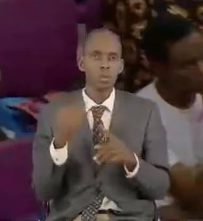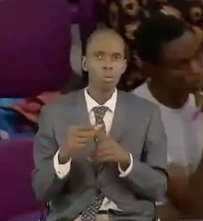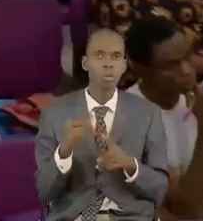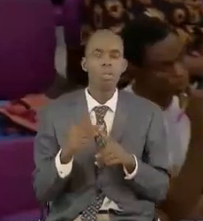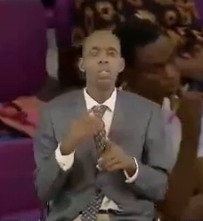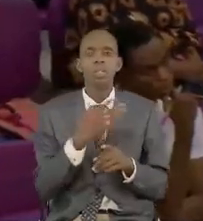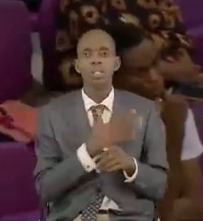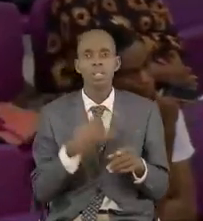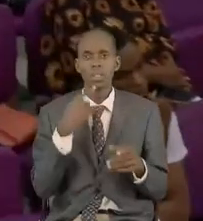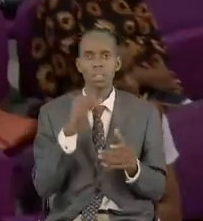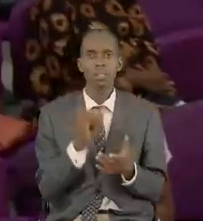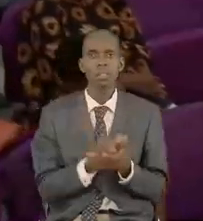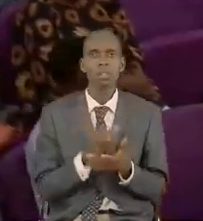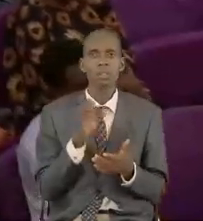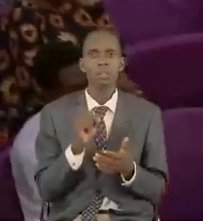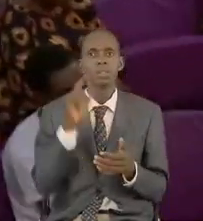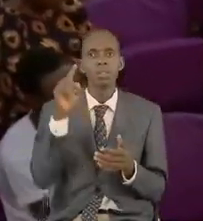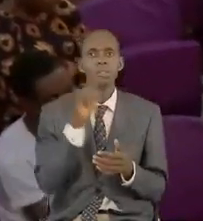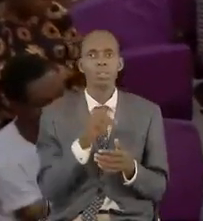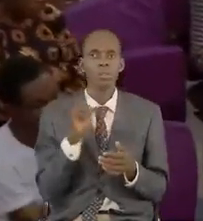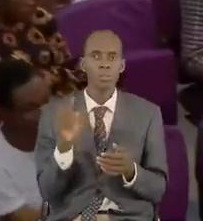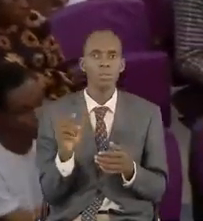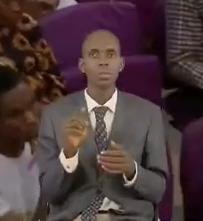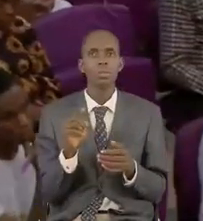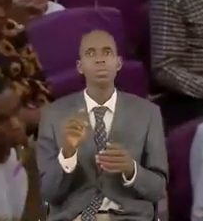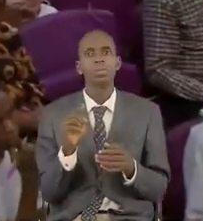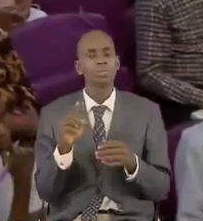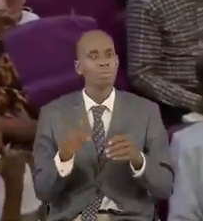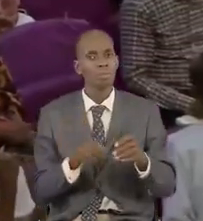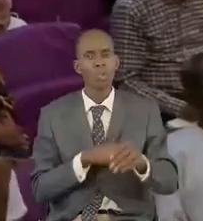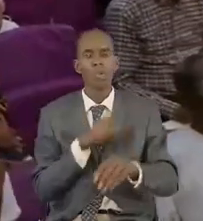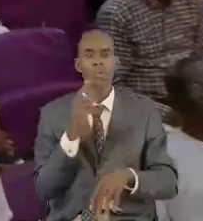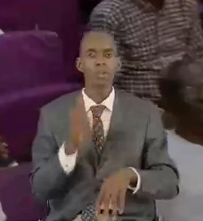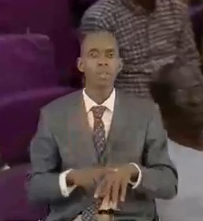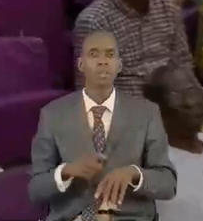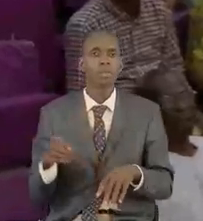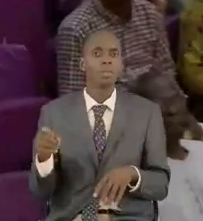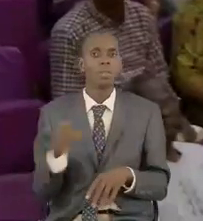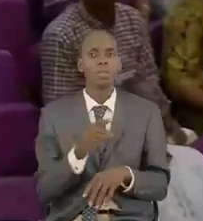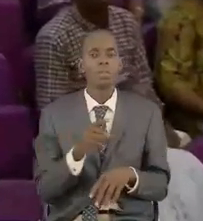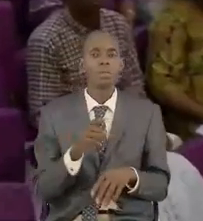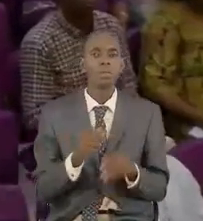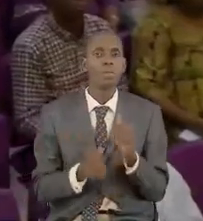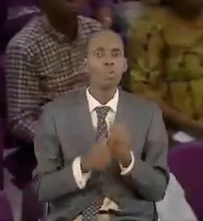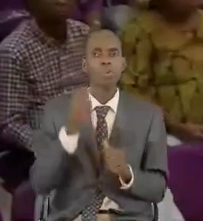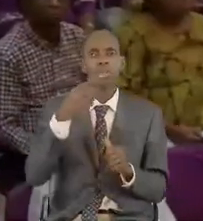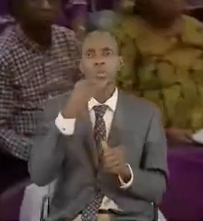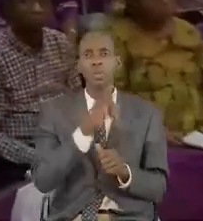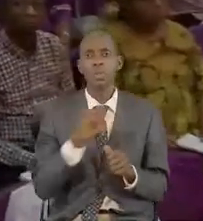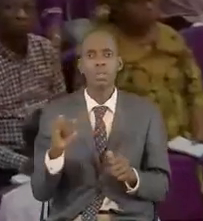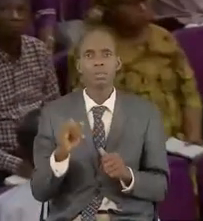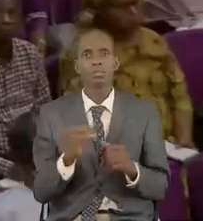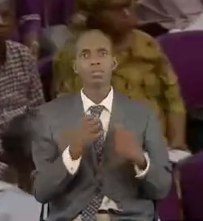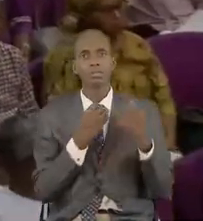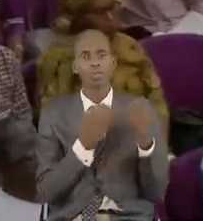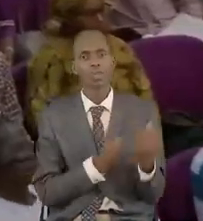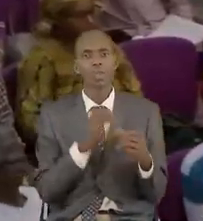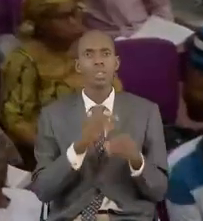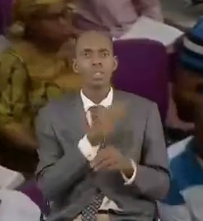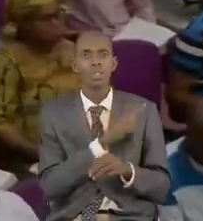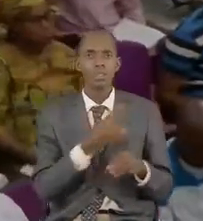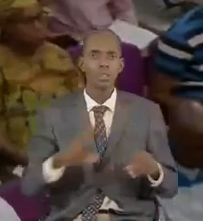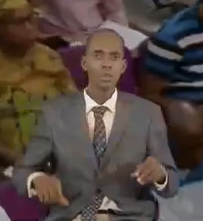là et c'est dit que il restait à la cependant assez longtemps alcoon parlant avec assurance appuyer